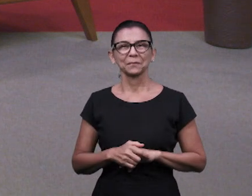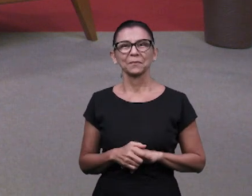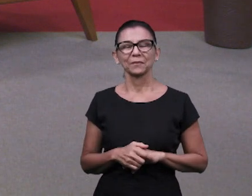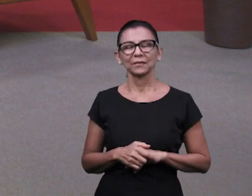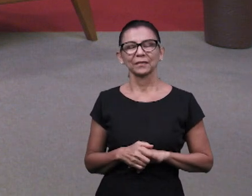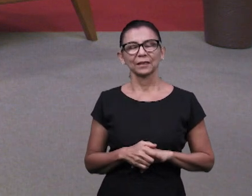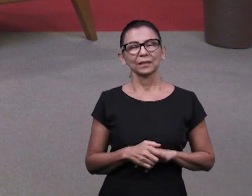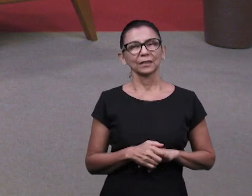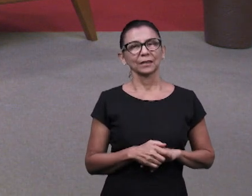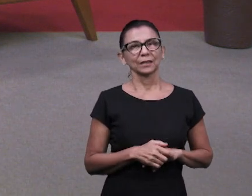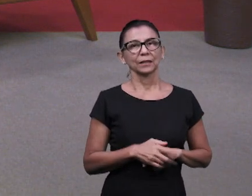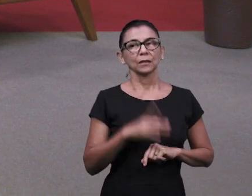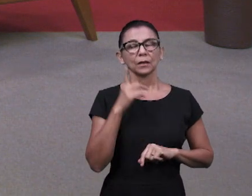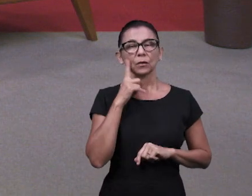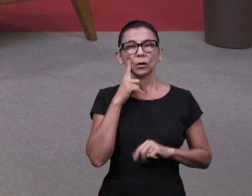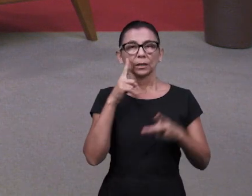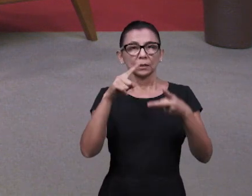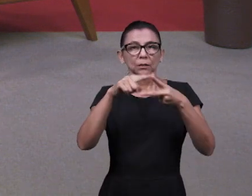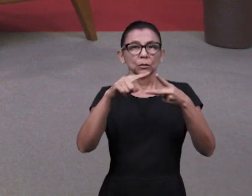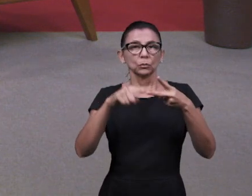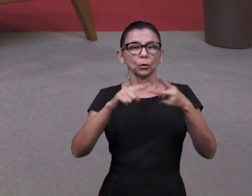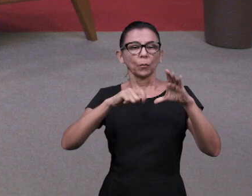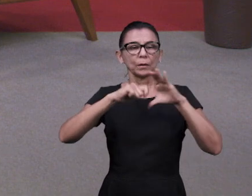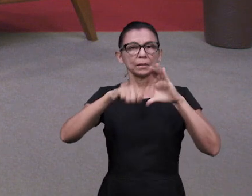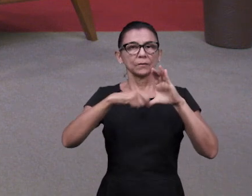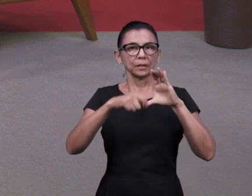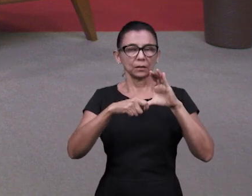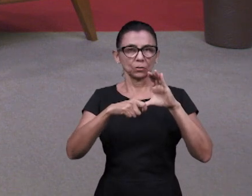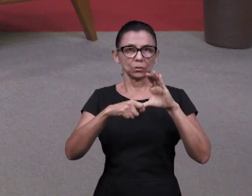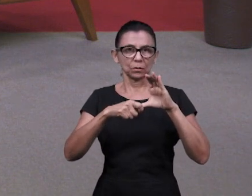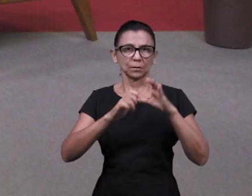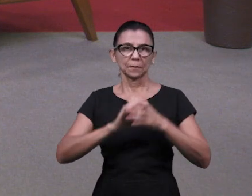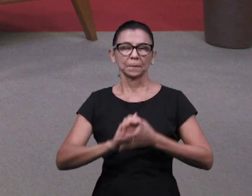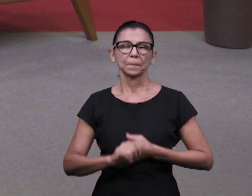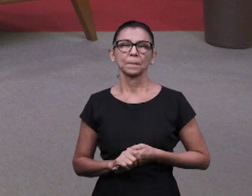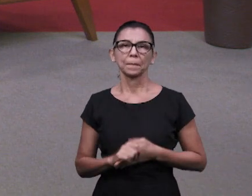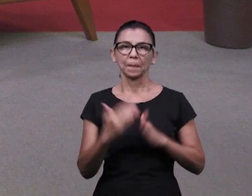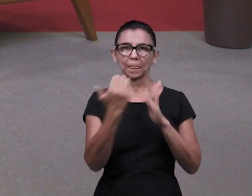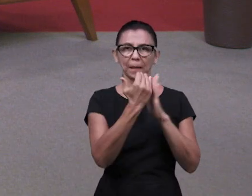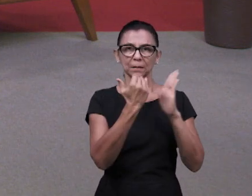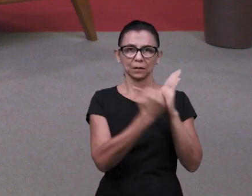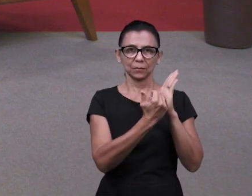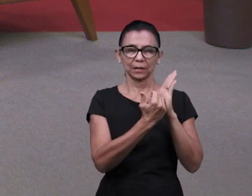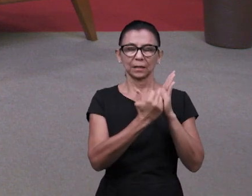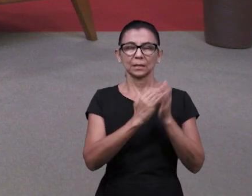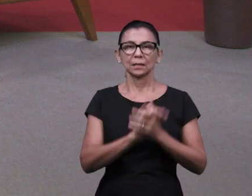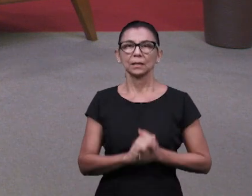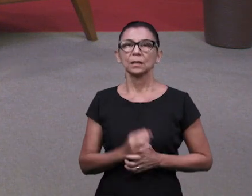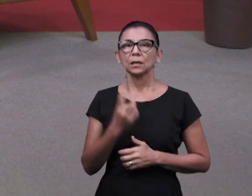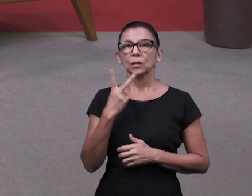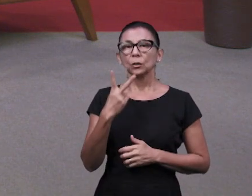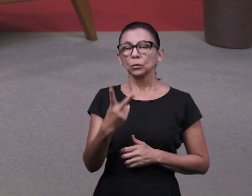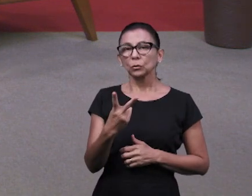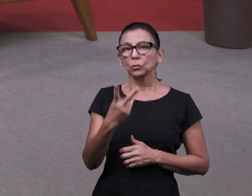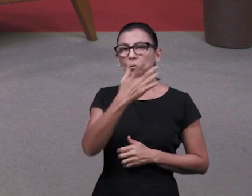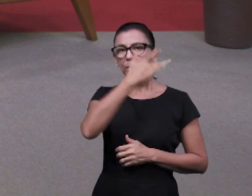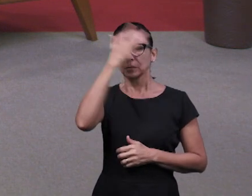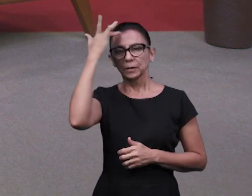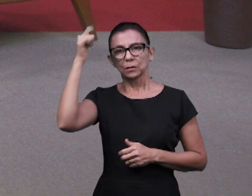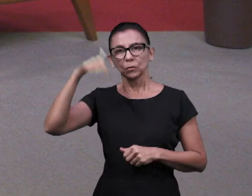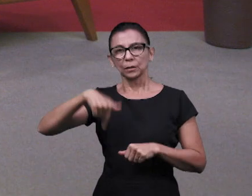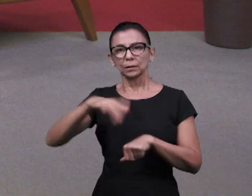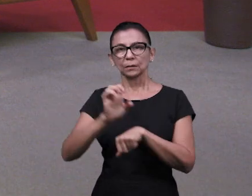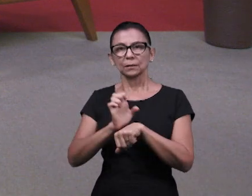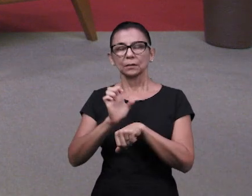la programmation. Nous allons passer maintenant deux vidéos dans la séquence. Ces vidéos viennent de deux de nos frères ici de Vila Velha dans l'état du